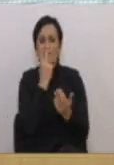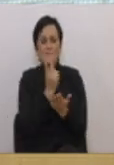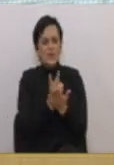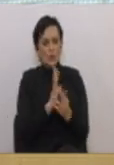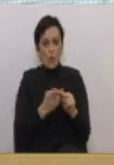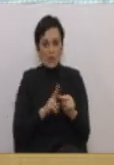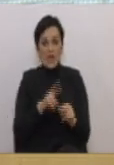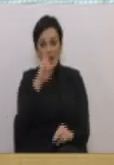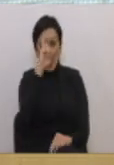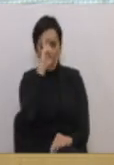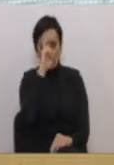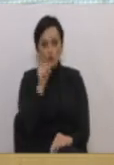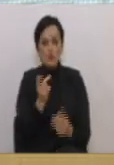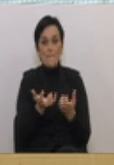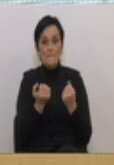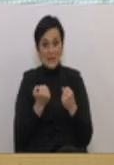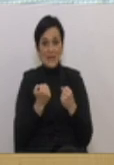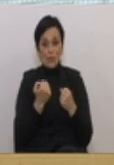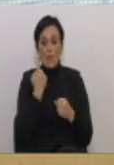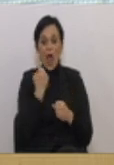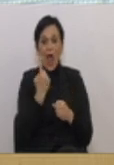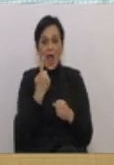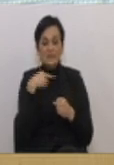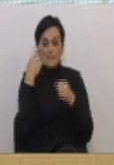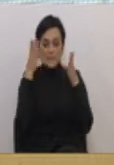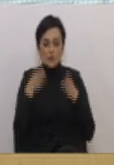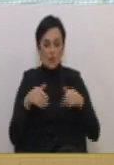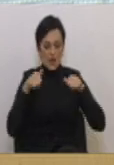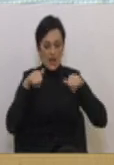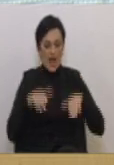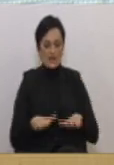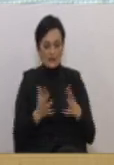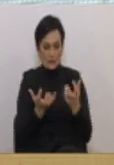ამისა, ხელისუფლებამ მიიღო ერთპიროვნულად გადაწყვეტილება და